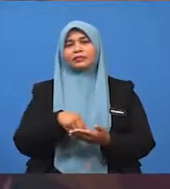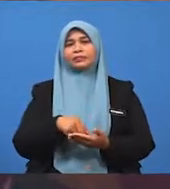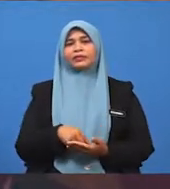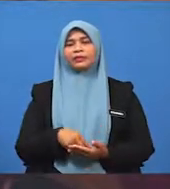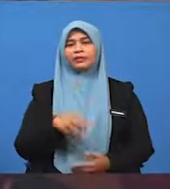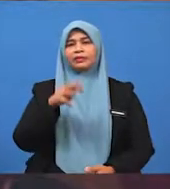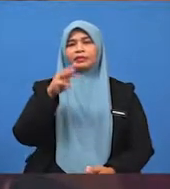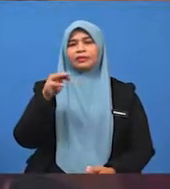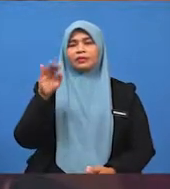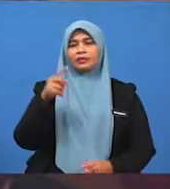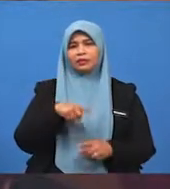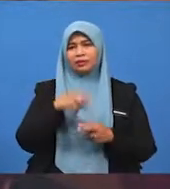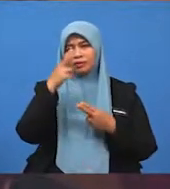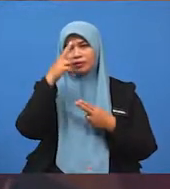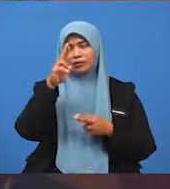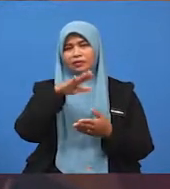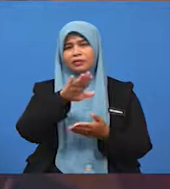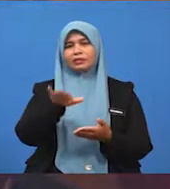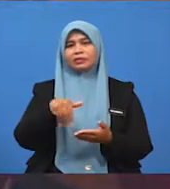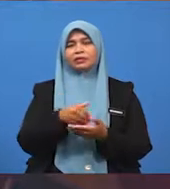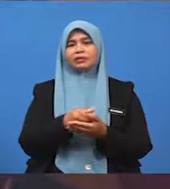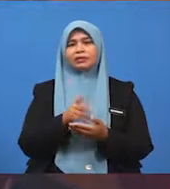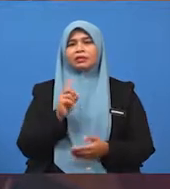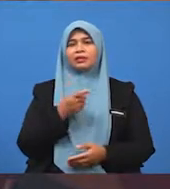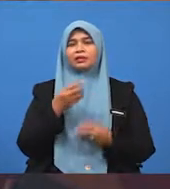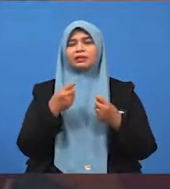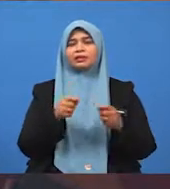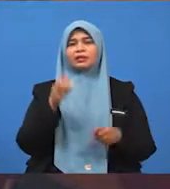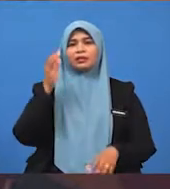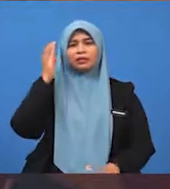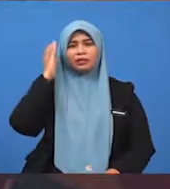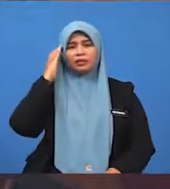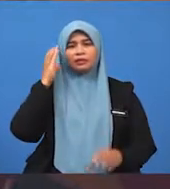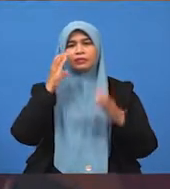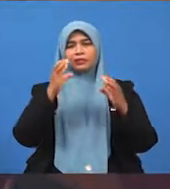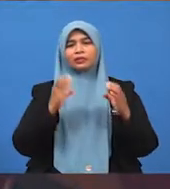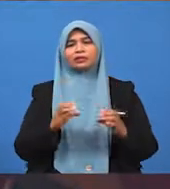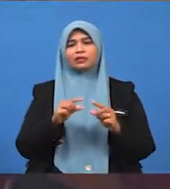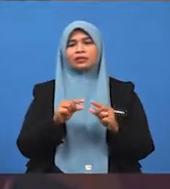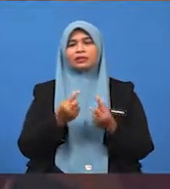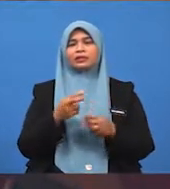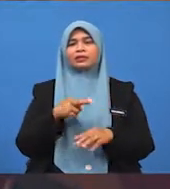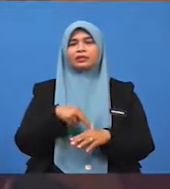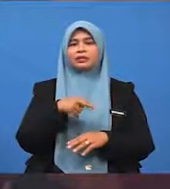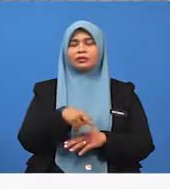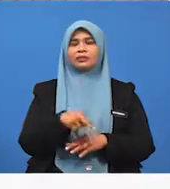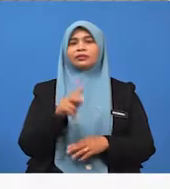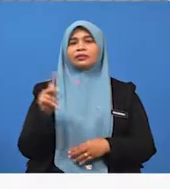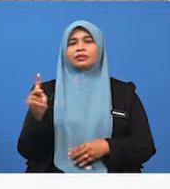sekarang kita teruskan perbincangan kita dengan menyingkap apakah peringkat Nuzul